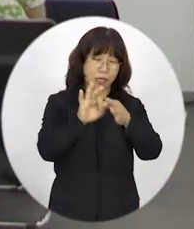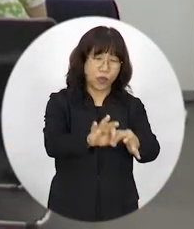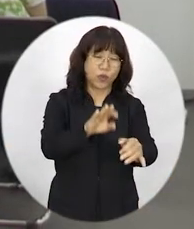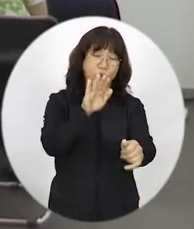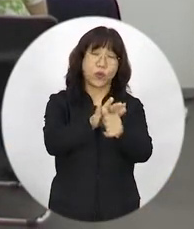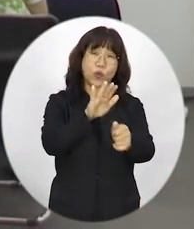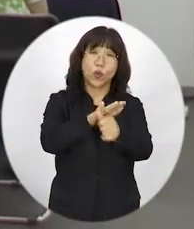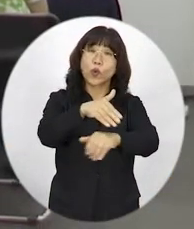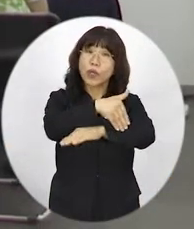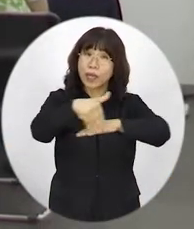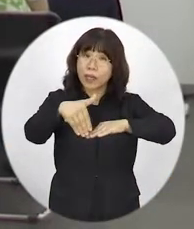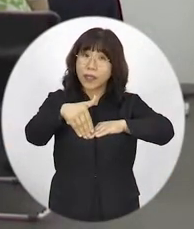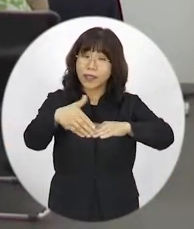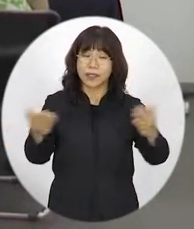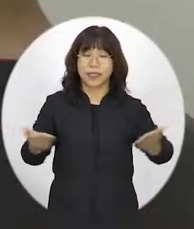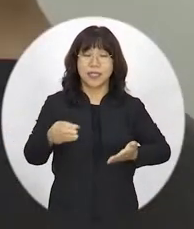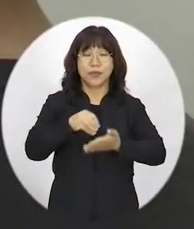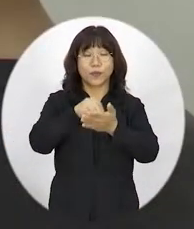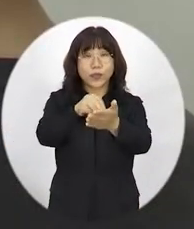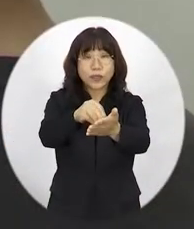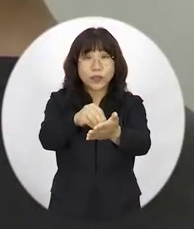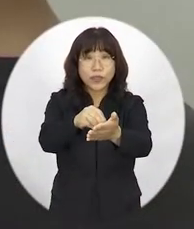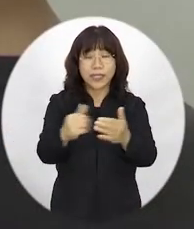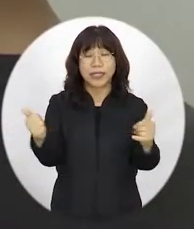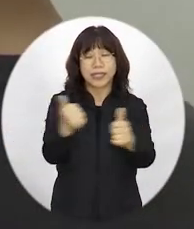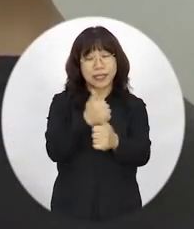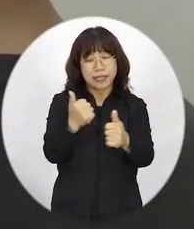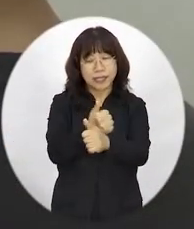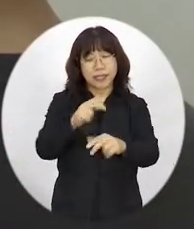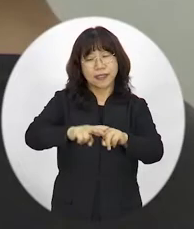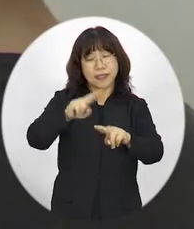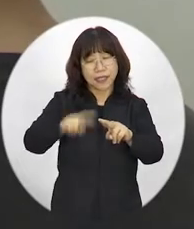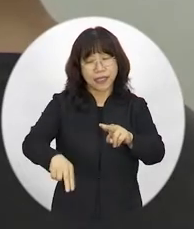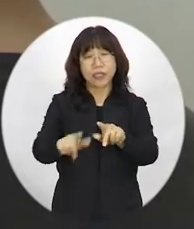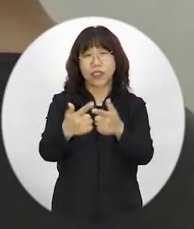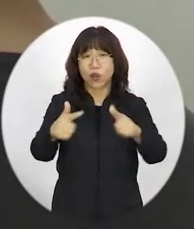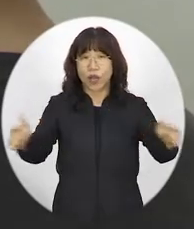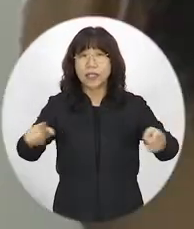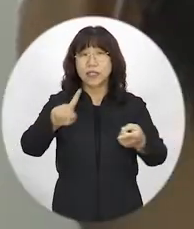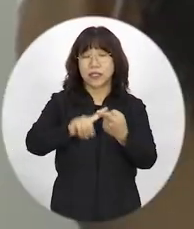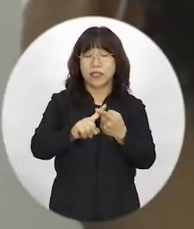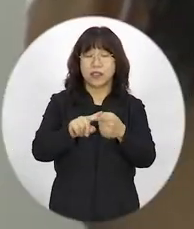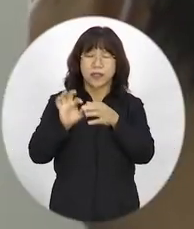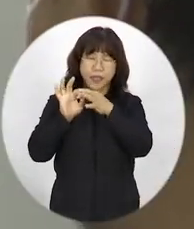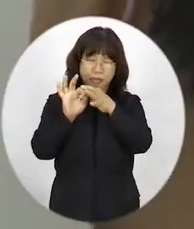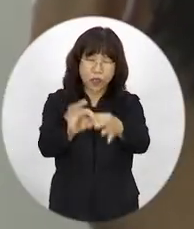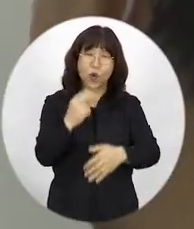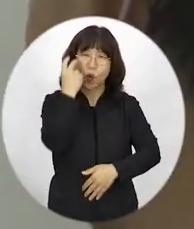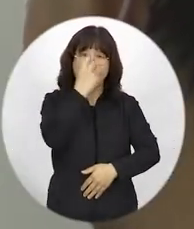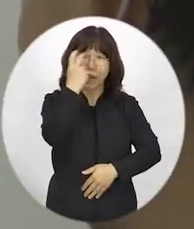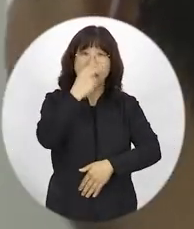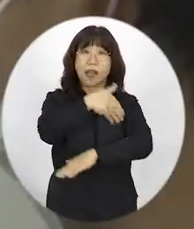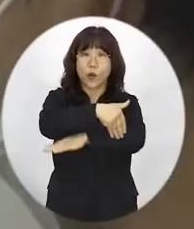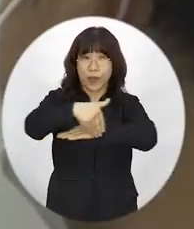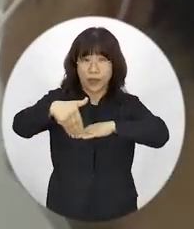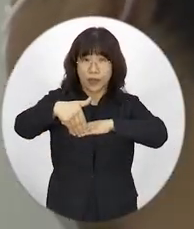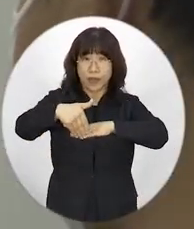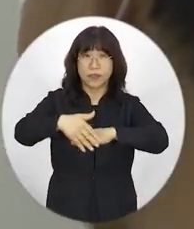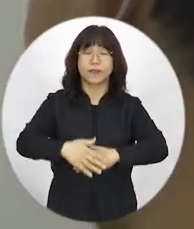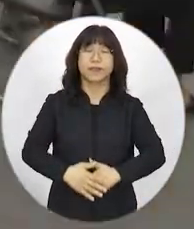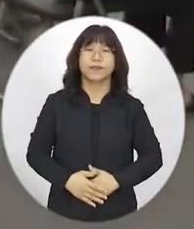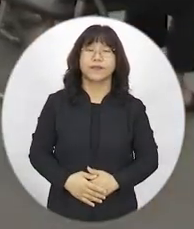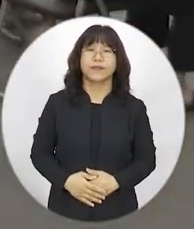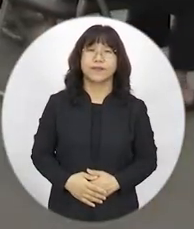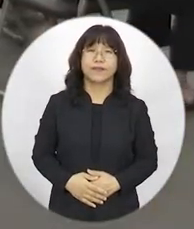제공할 예정이며 이번에 취업한 취직자에 대해서도 이직과 퇴사 등 고용 유지 현황을 지속적으로 관리할